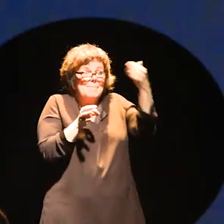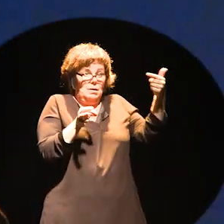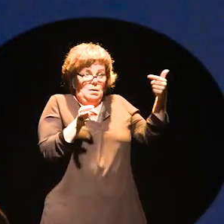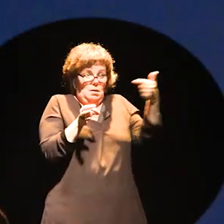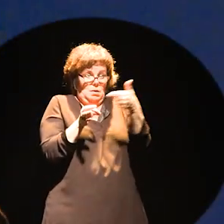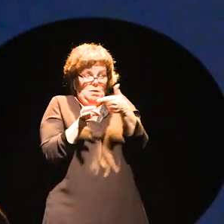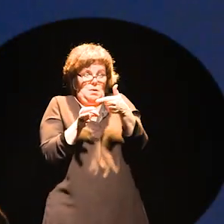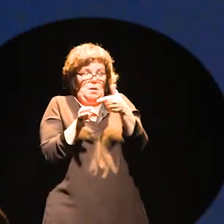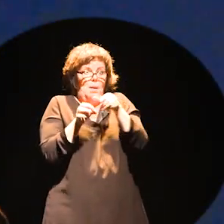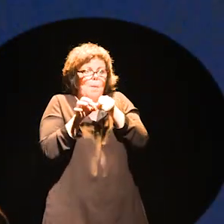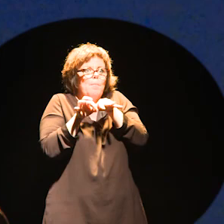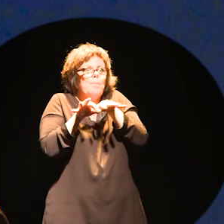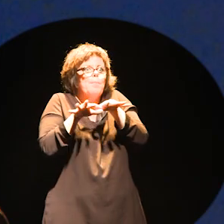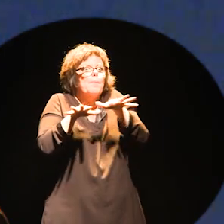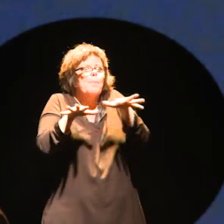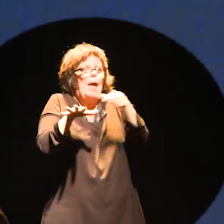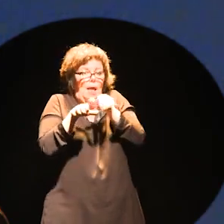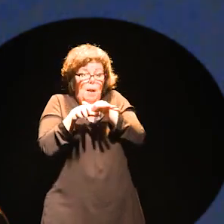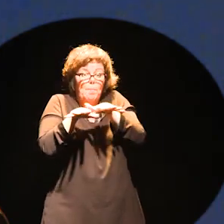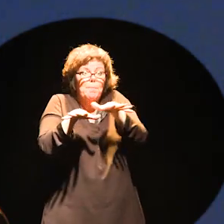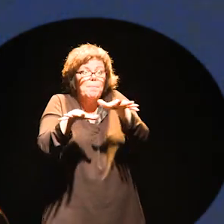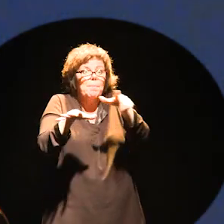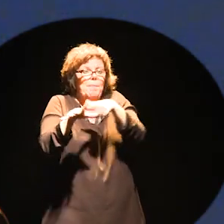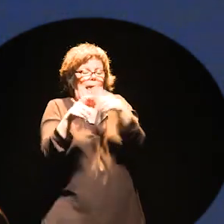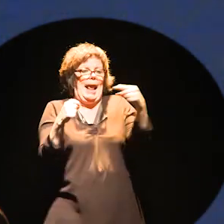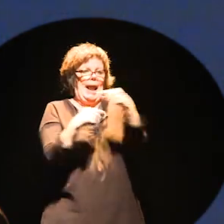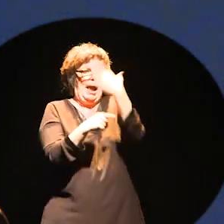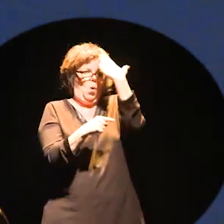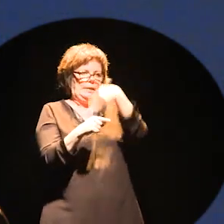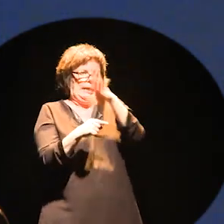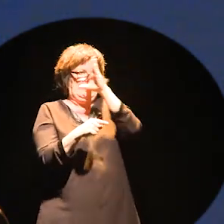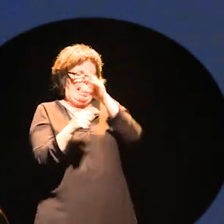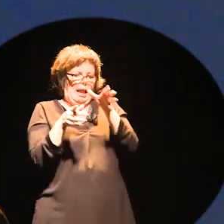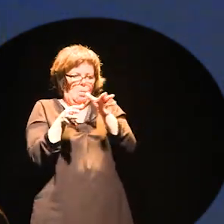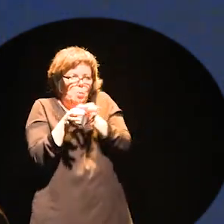laser, on obtient ici la propriété, le principe de diffusion.